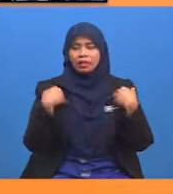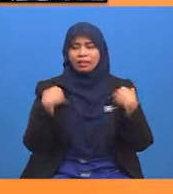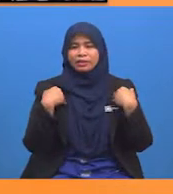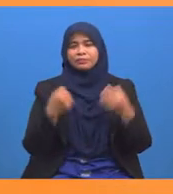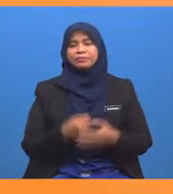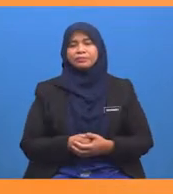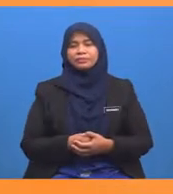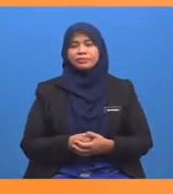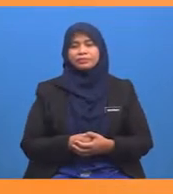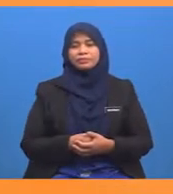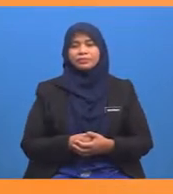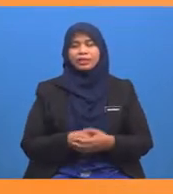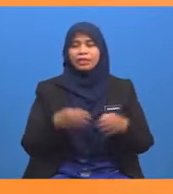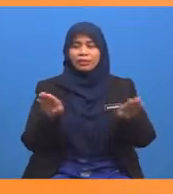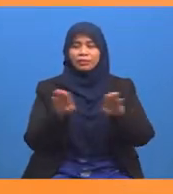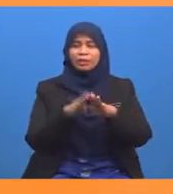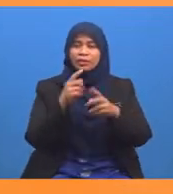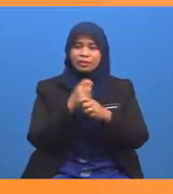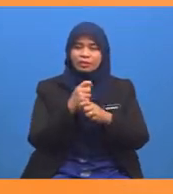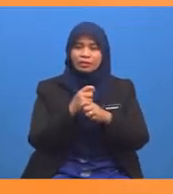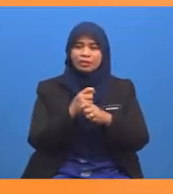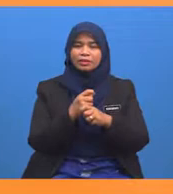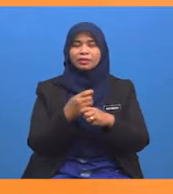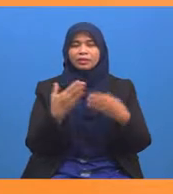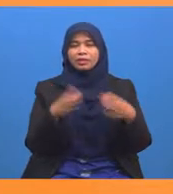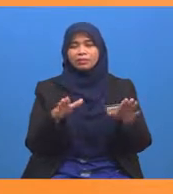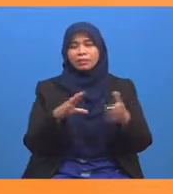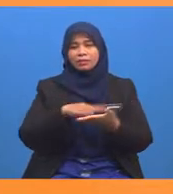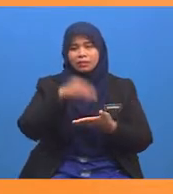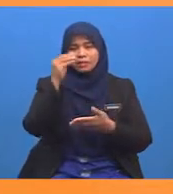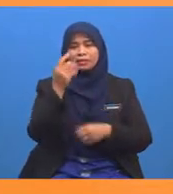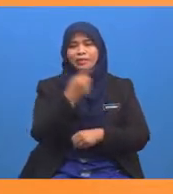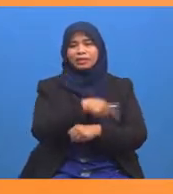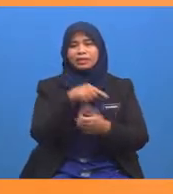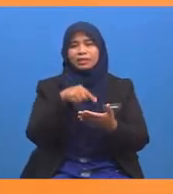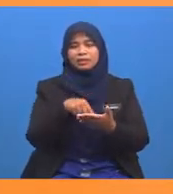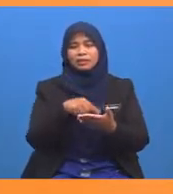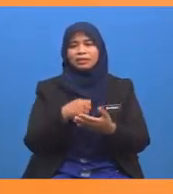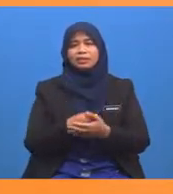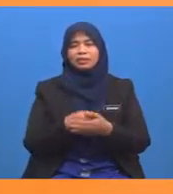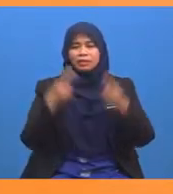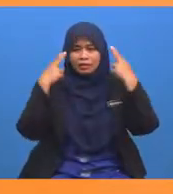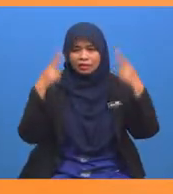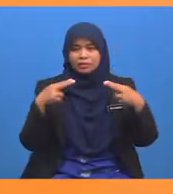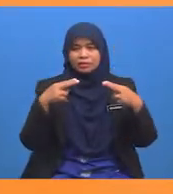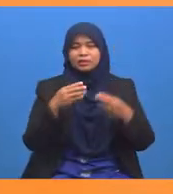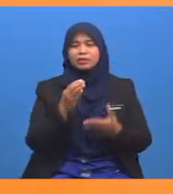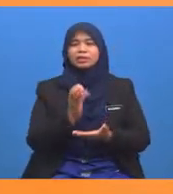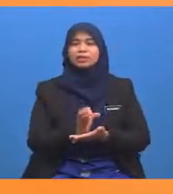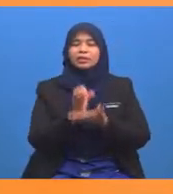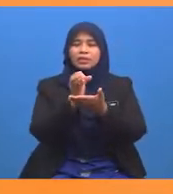tersebut. Sebagai tugasan selepas sesi pembelajaran pada hari ini, Ustazah